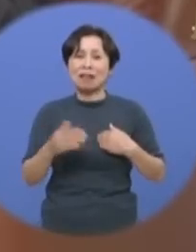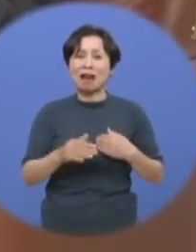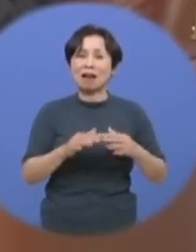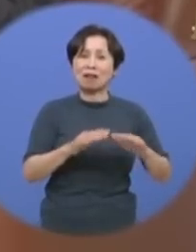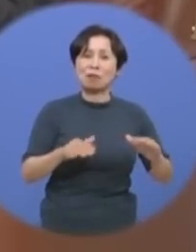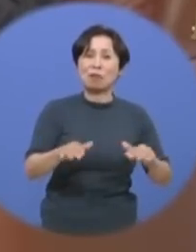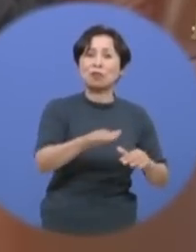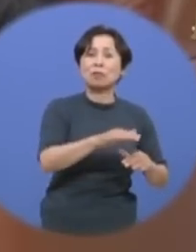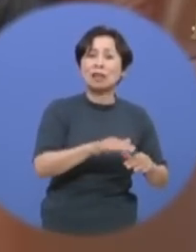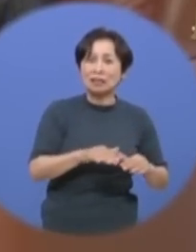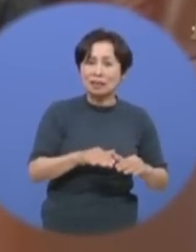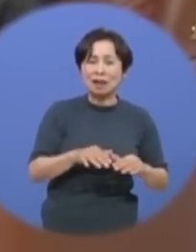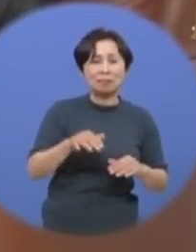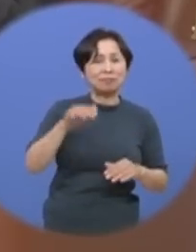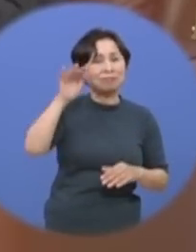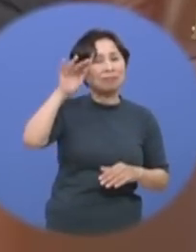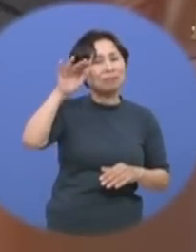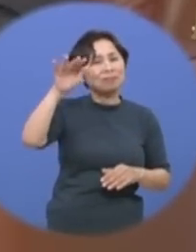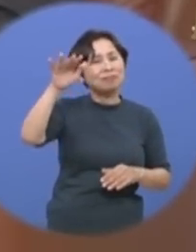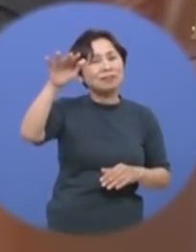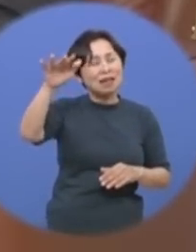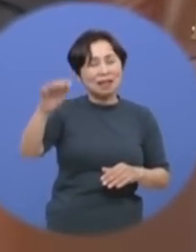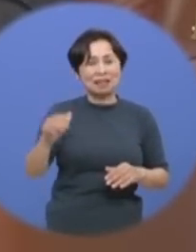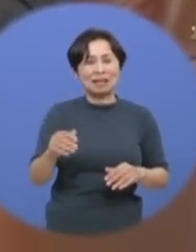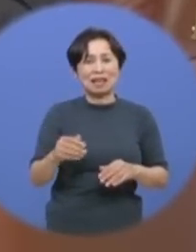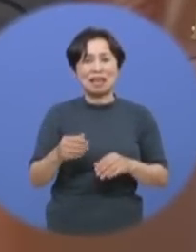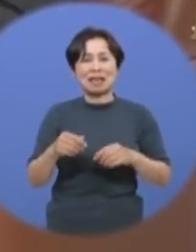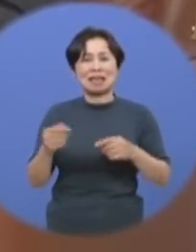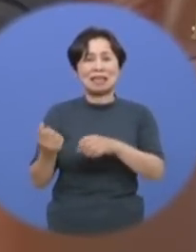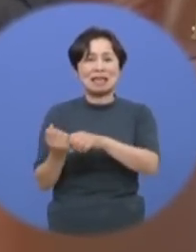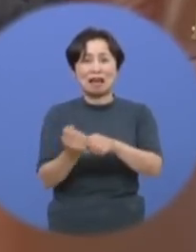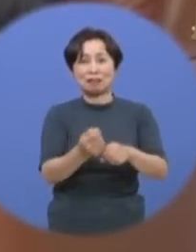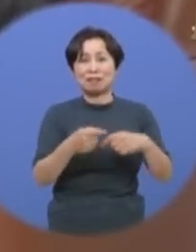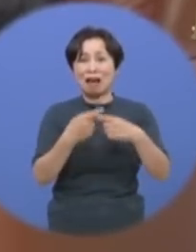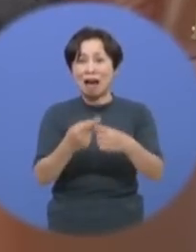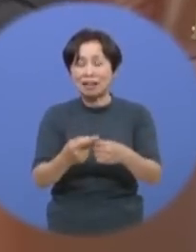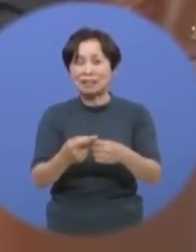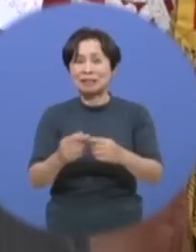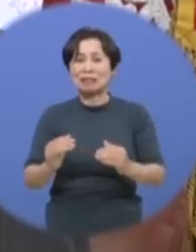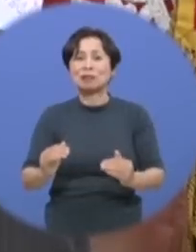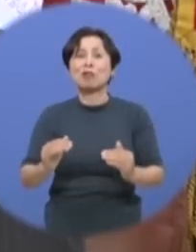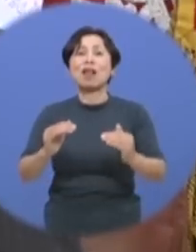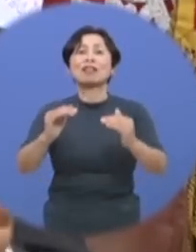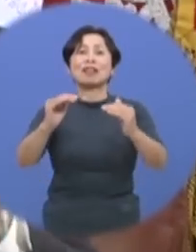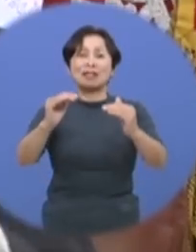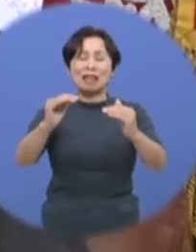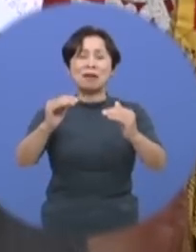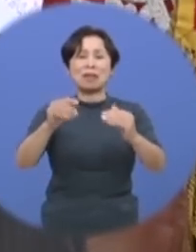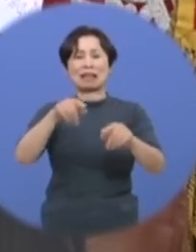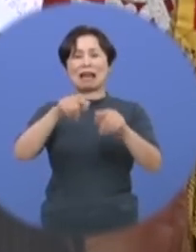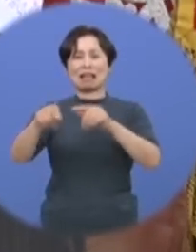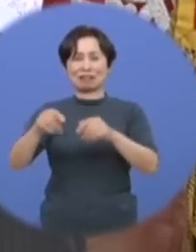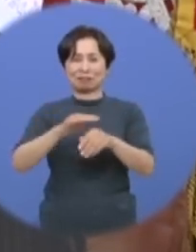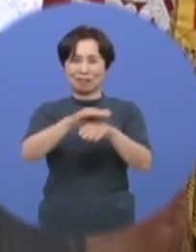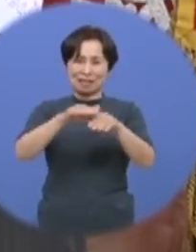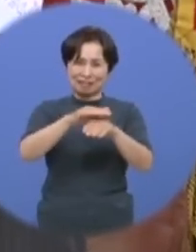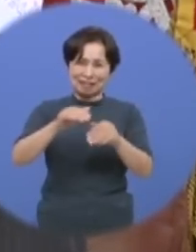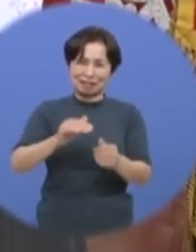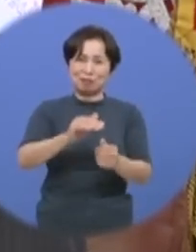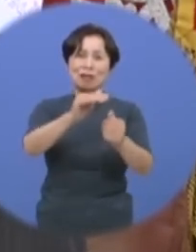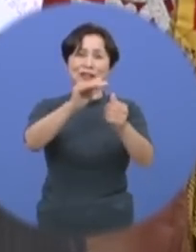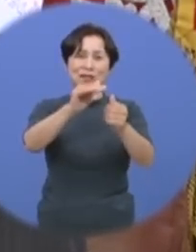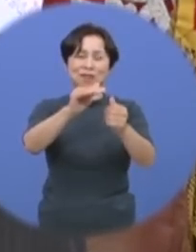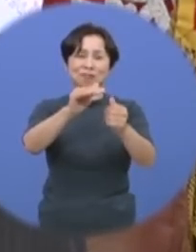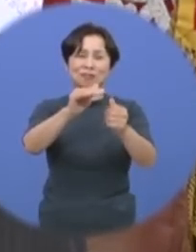憧れてねそれで好走だってきてそれをまた高嶋監督みたいな方が大事に育ってるとこれ